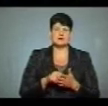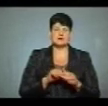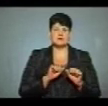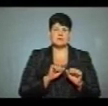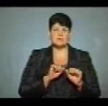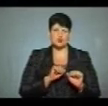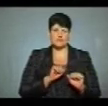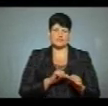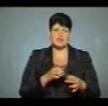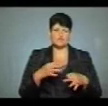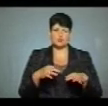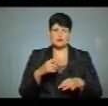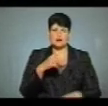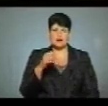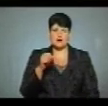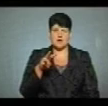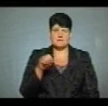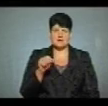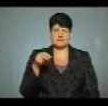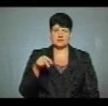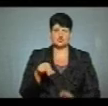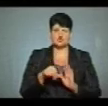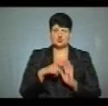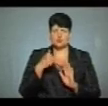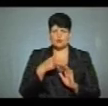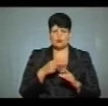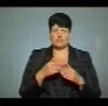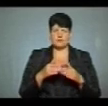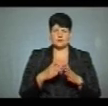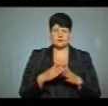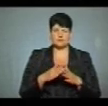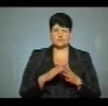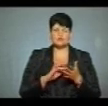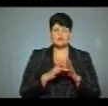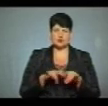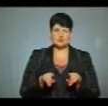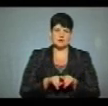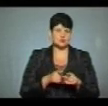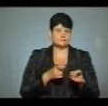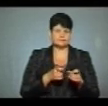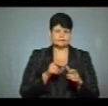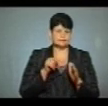«Хаммер» 2006 року випуску. Скло також є куленепробивним.